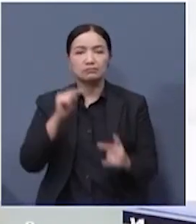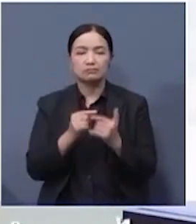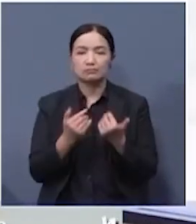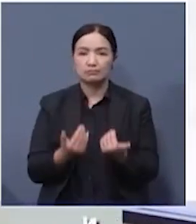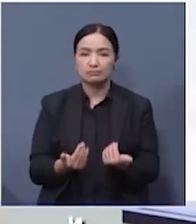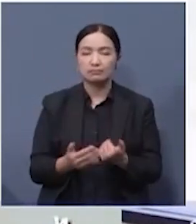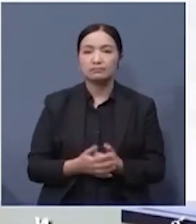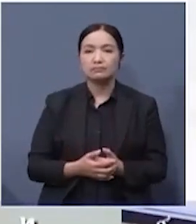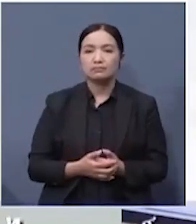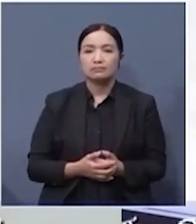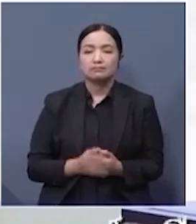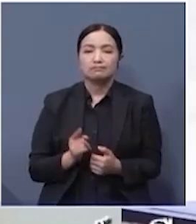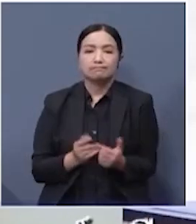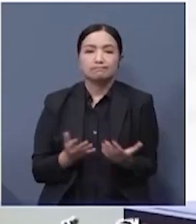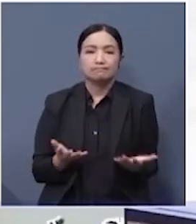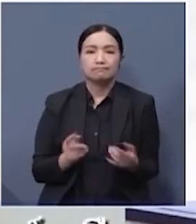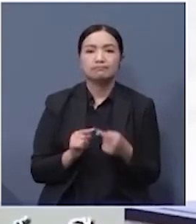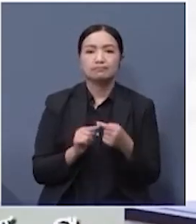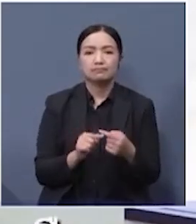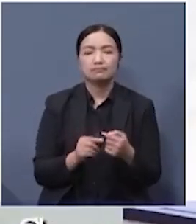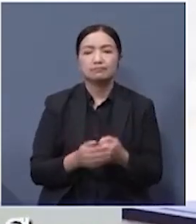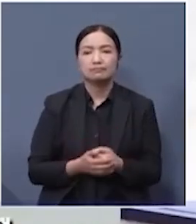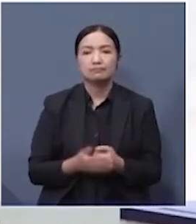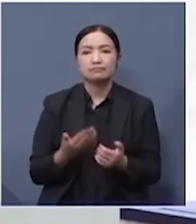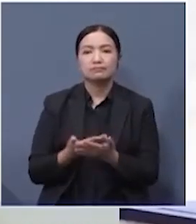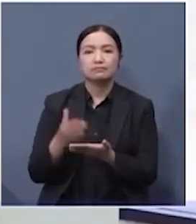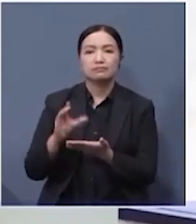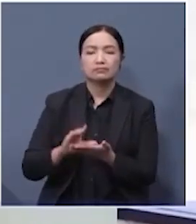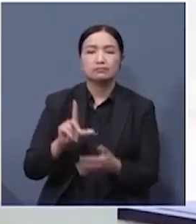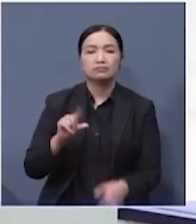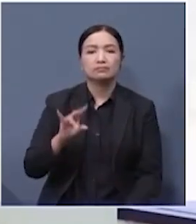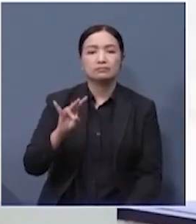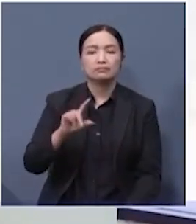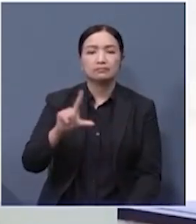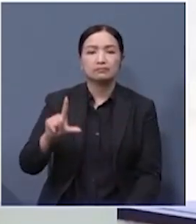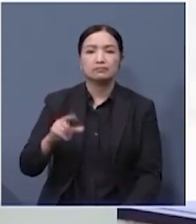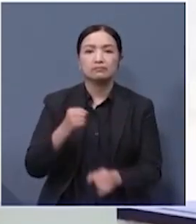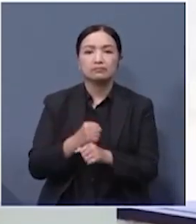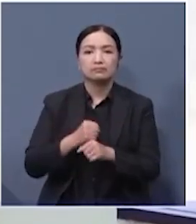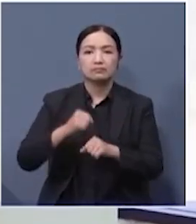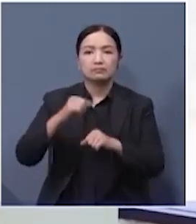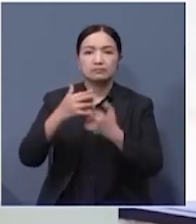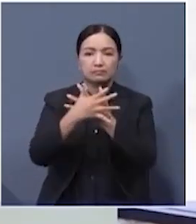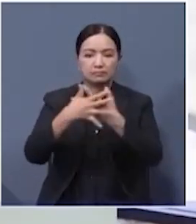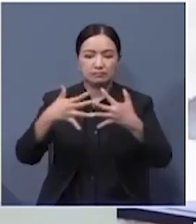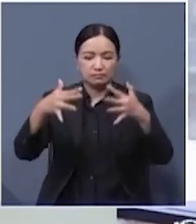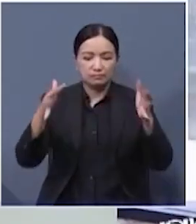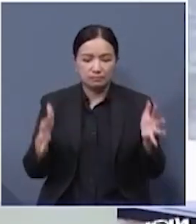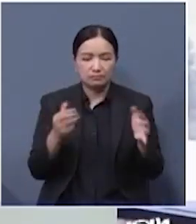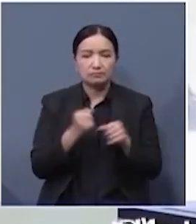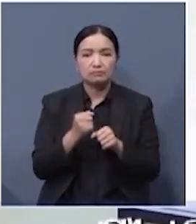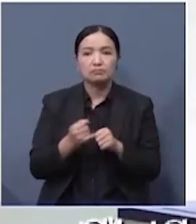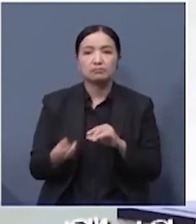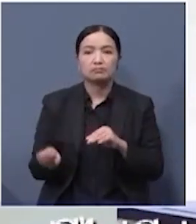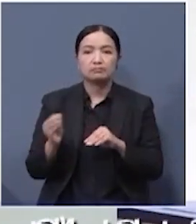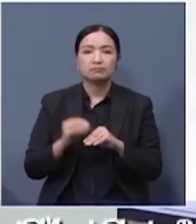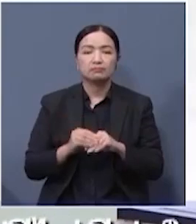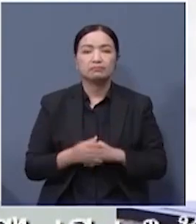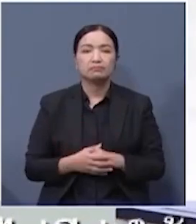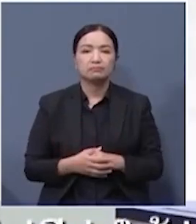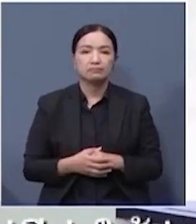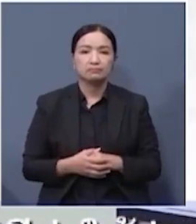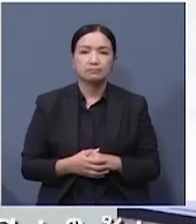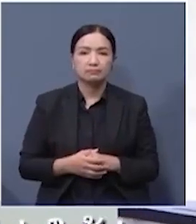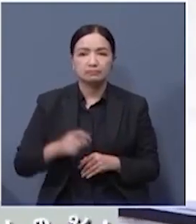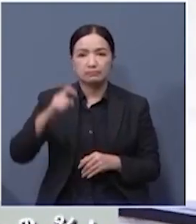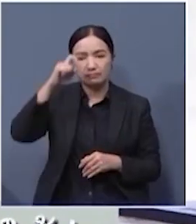านี้มันจะเป็นอย่างไรไอ้งบ27ล้านที่จะมาทำกงเพิ่มกงใหญ่เพิ่มเนี่ย